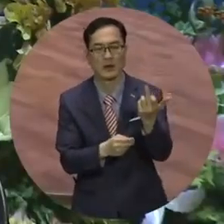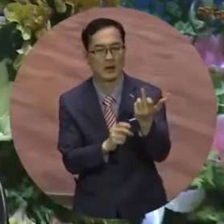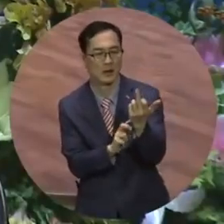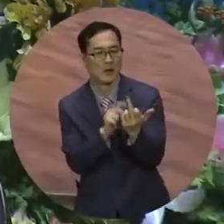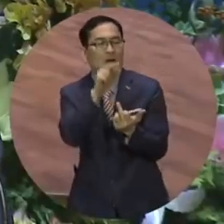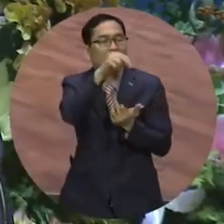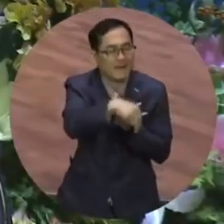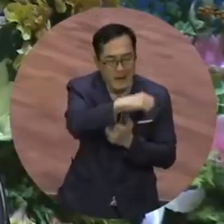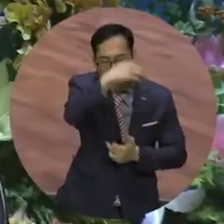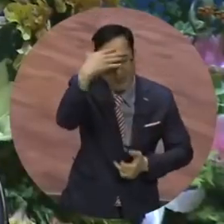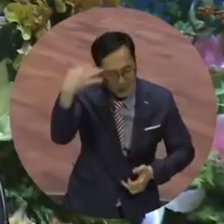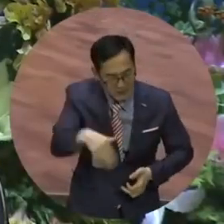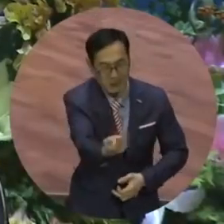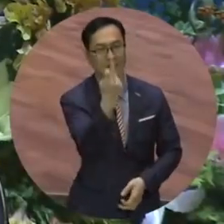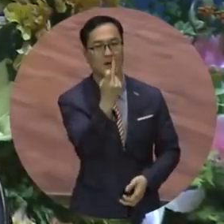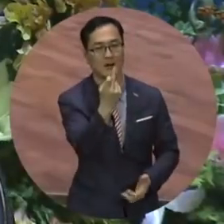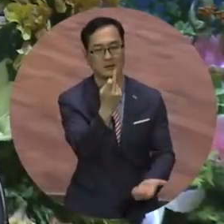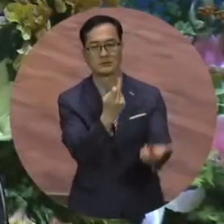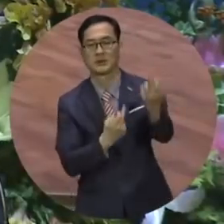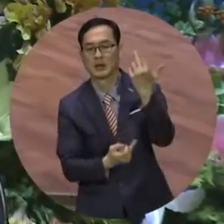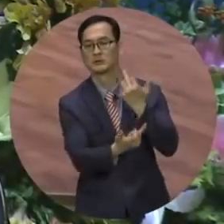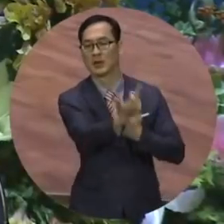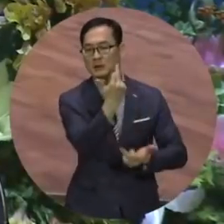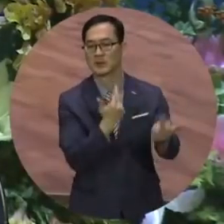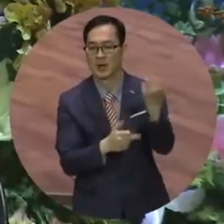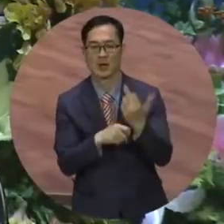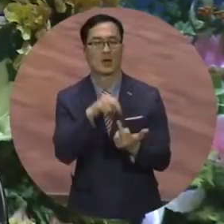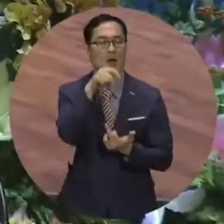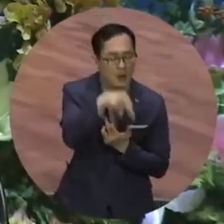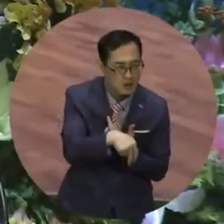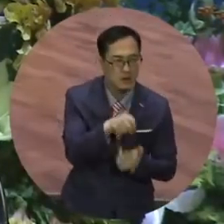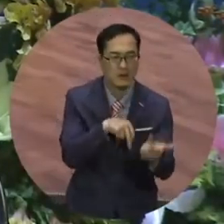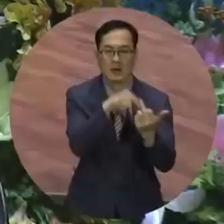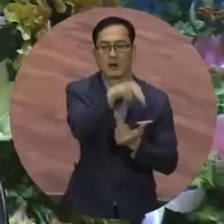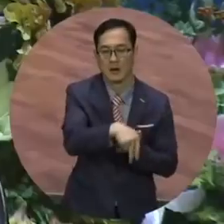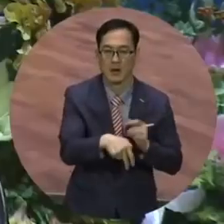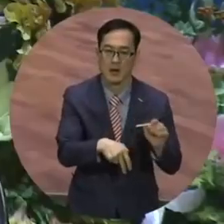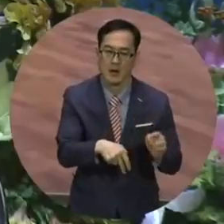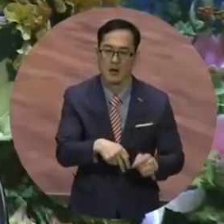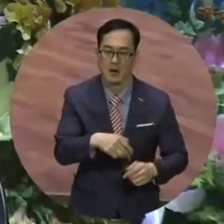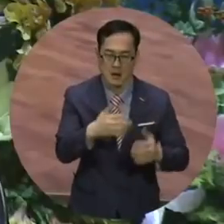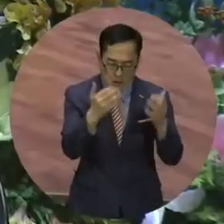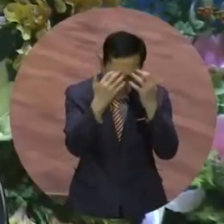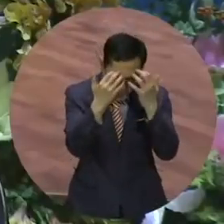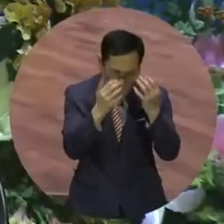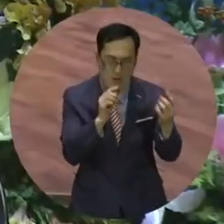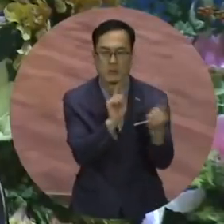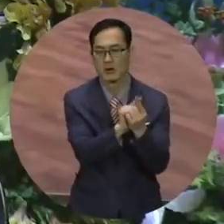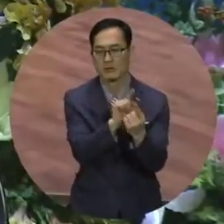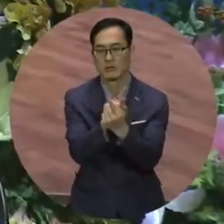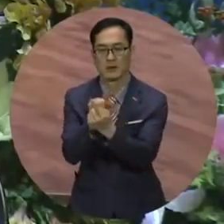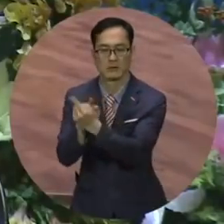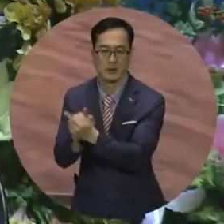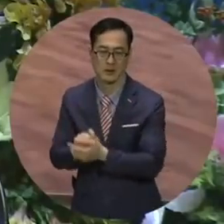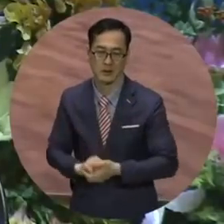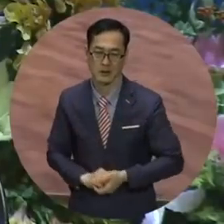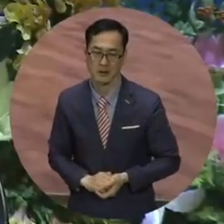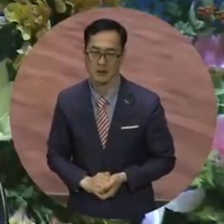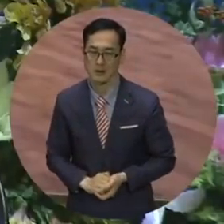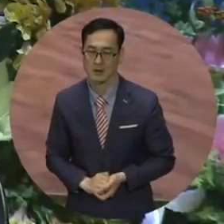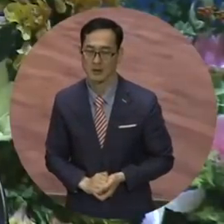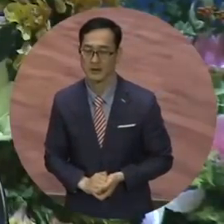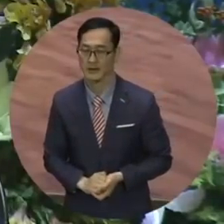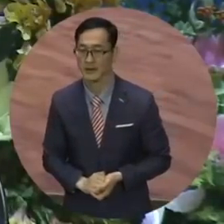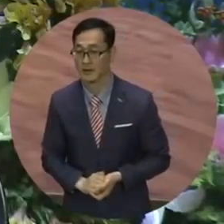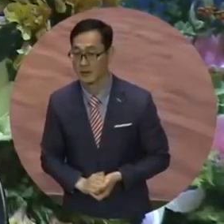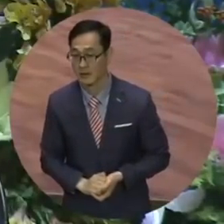참 행복하다. 그렇게 참 나는 행복하구나 하는데 어느 날 또 스스로 문제 만들어내.